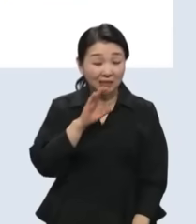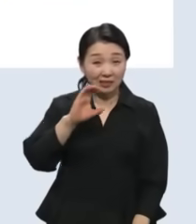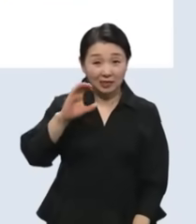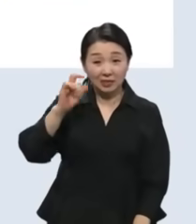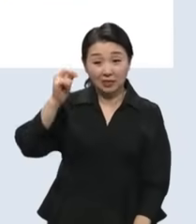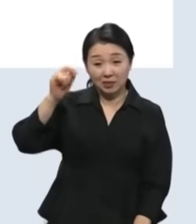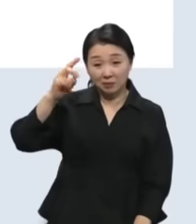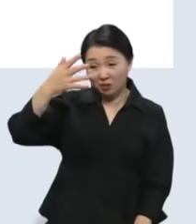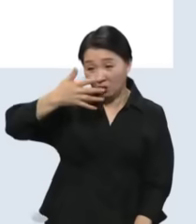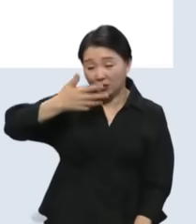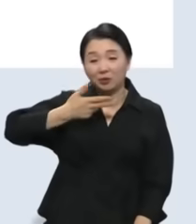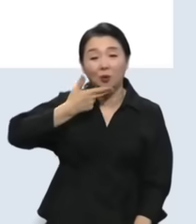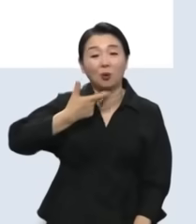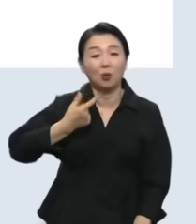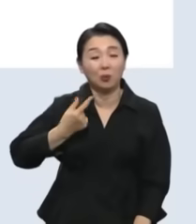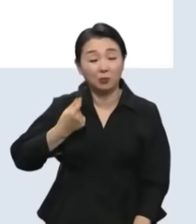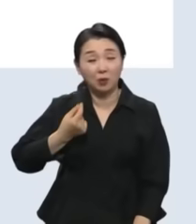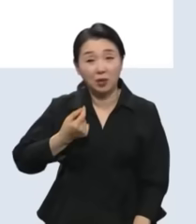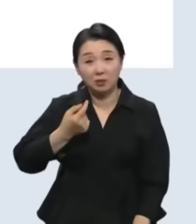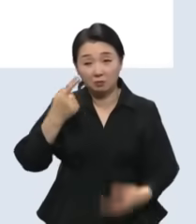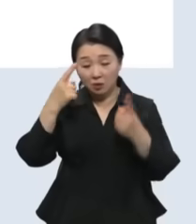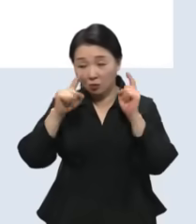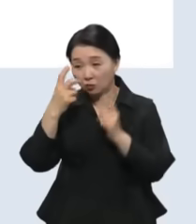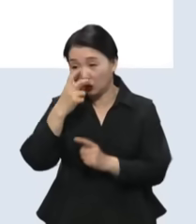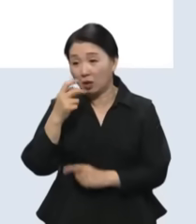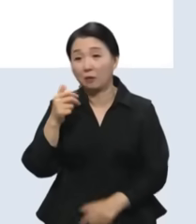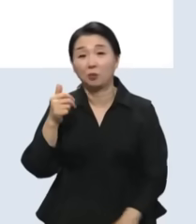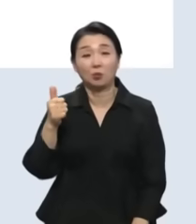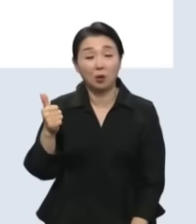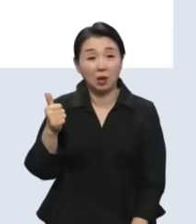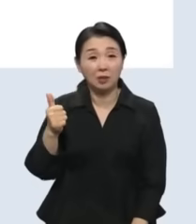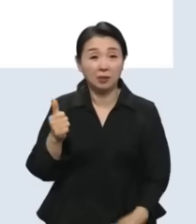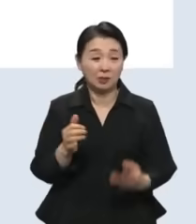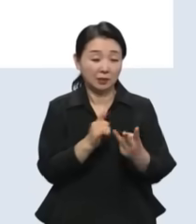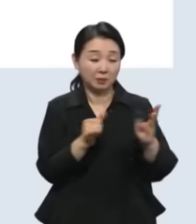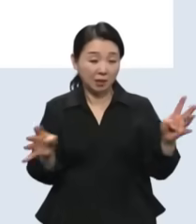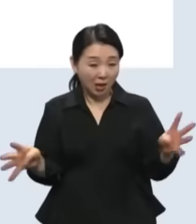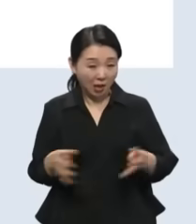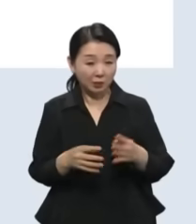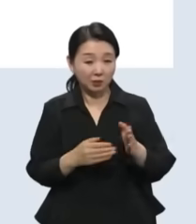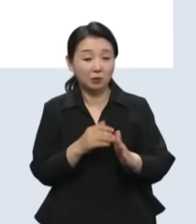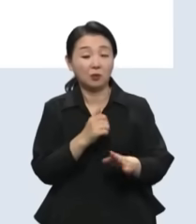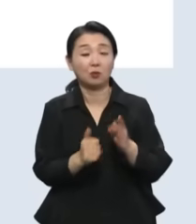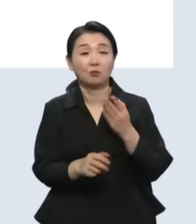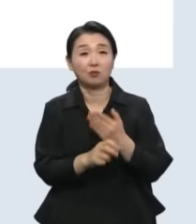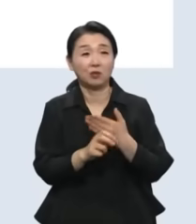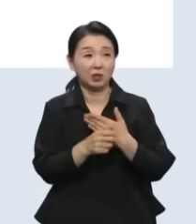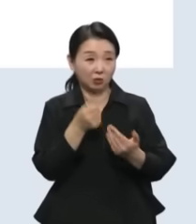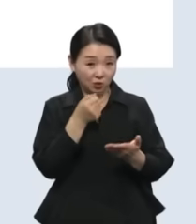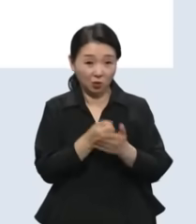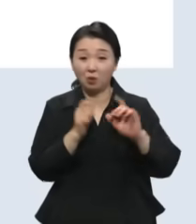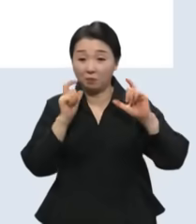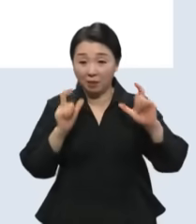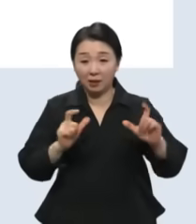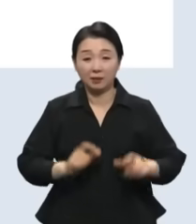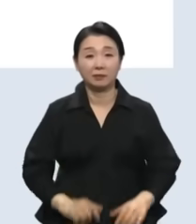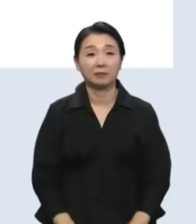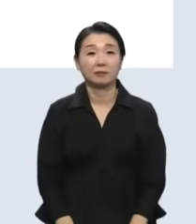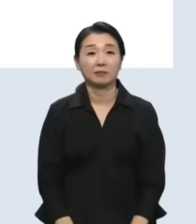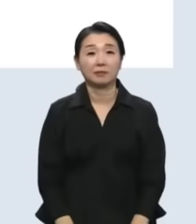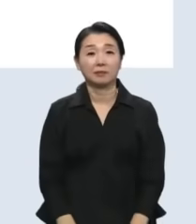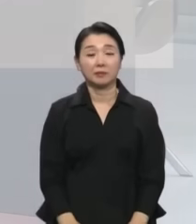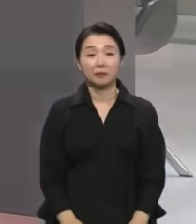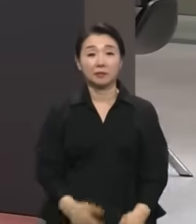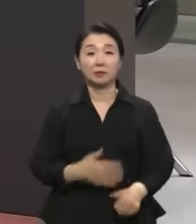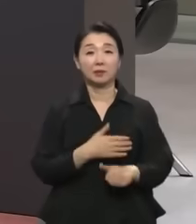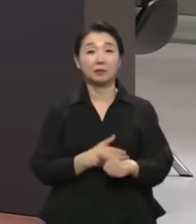것도 아니기 때문에 하지만 그 는 감독과는 3인의 합의를 통해서 이제 부정행위라고 결론을 내렸던 것이고 자 어쨌든 이런